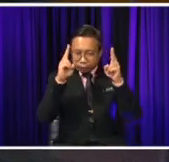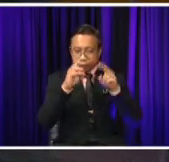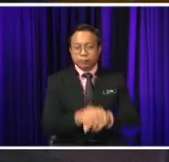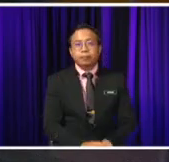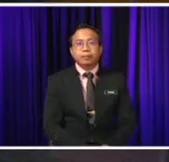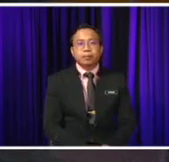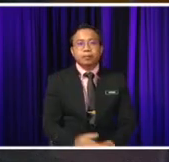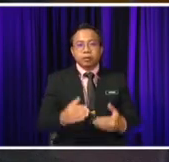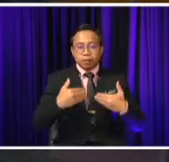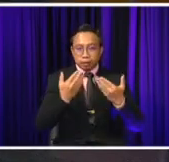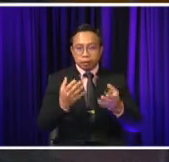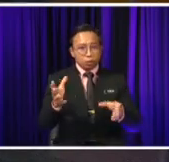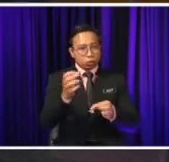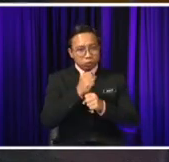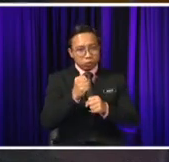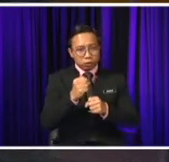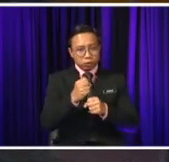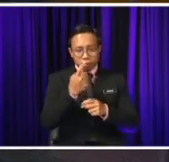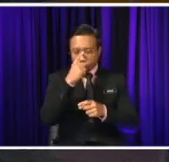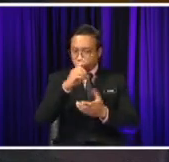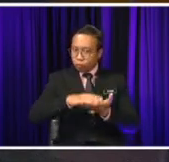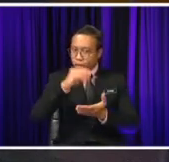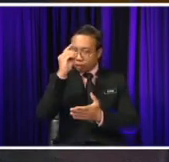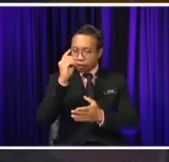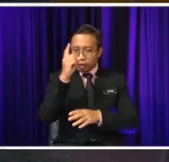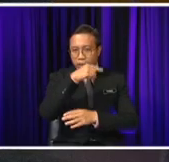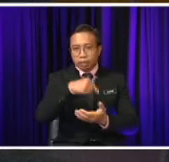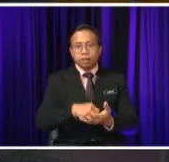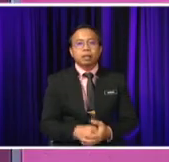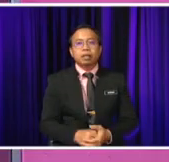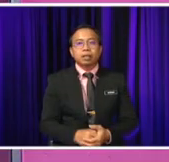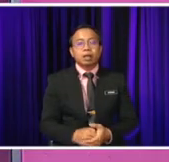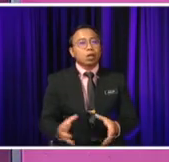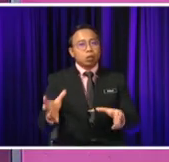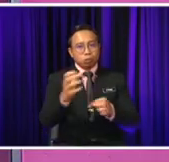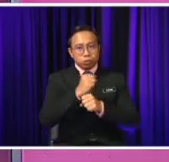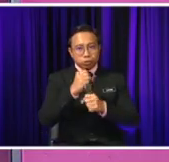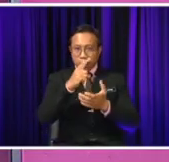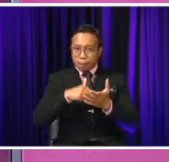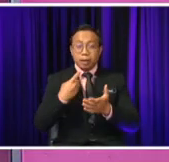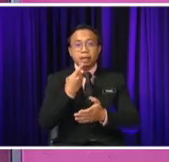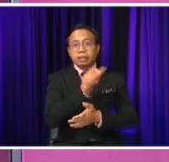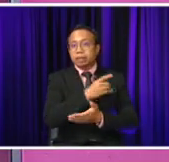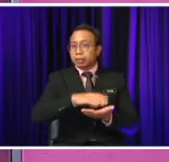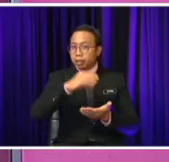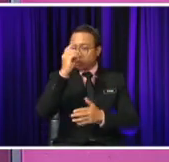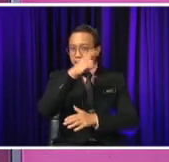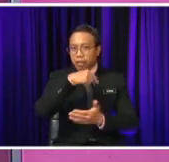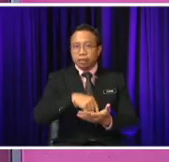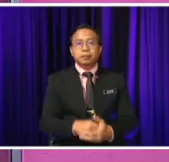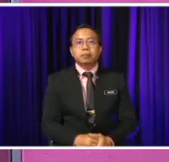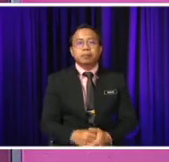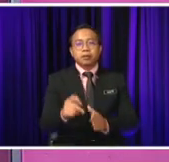Bagaimana rumusan ringkas untuk pembelajaran kita hari ini sebagai rumusan apa yang kita pelajari pada hari ini